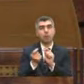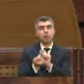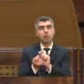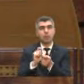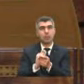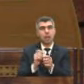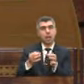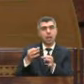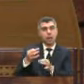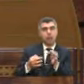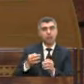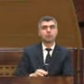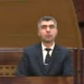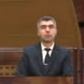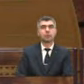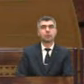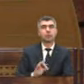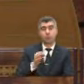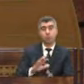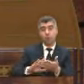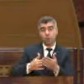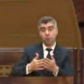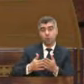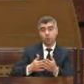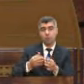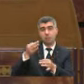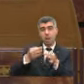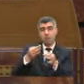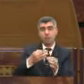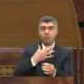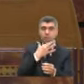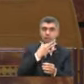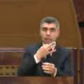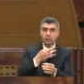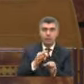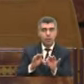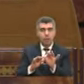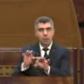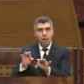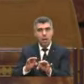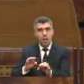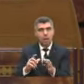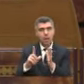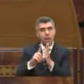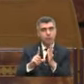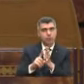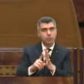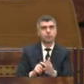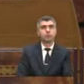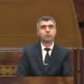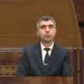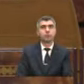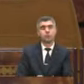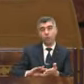لمنظومه العداله مكن اغلب المحاكم من تبسيط الاجراءات والمساطر القانونيه وساهم في الرفع